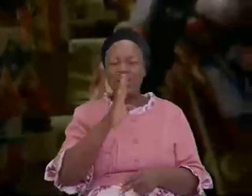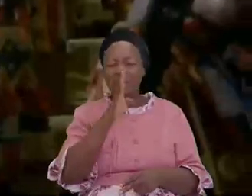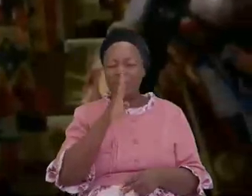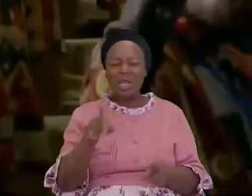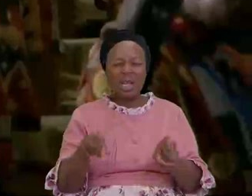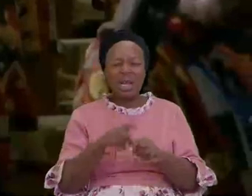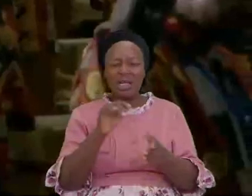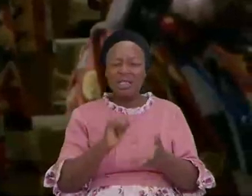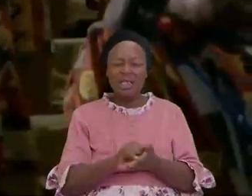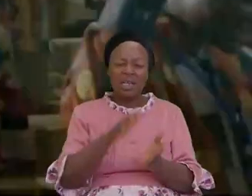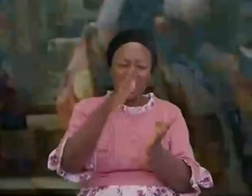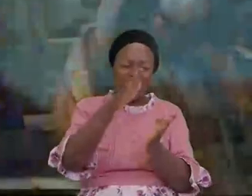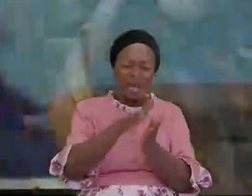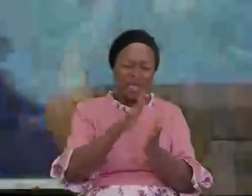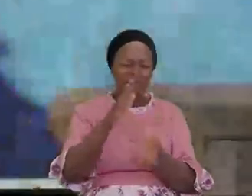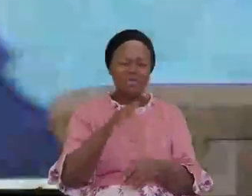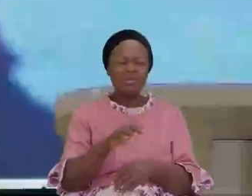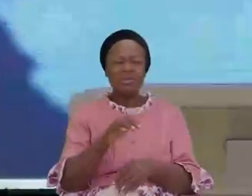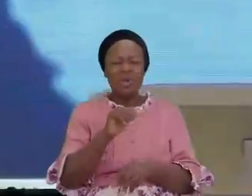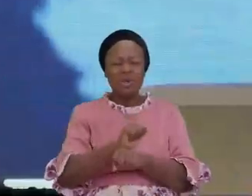Tu seras